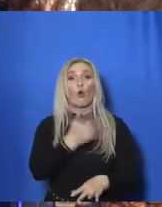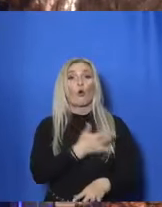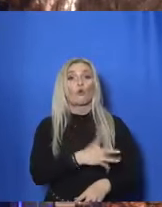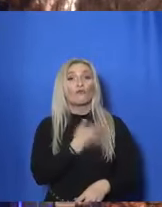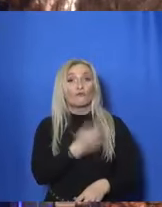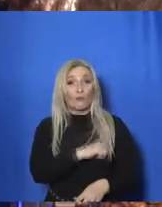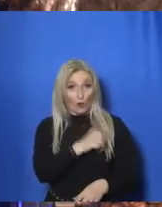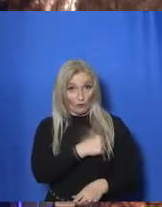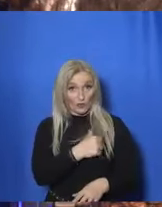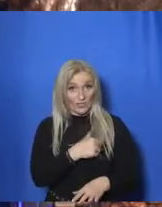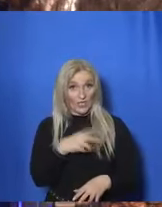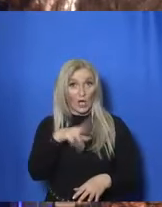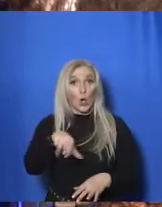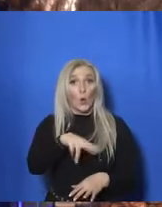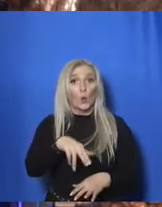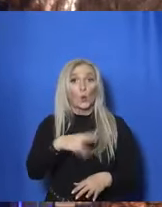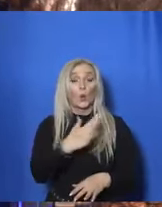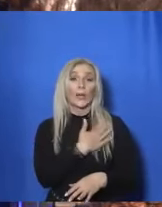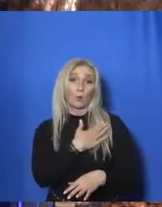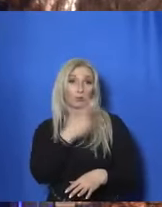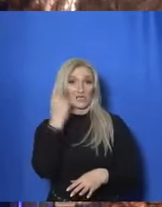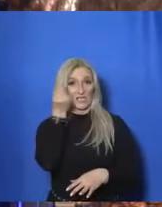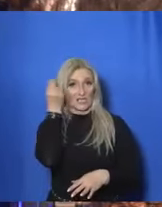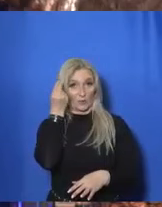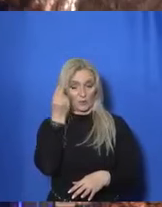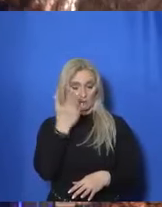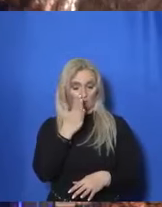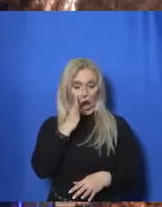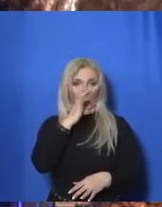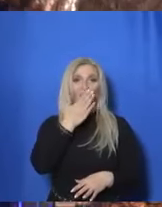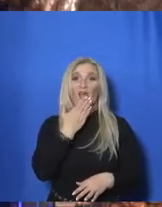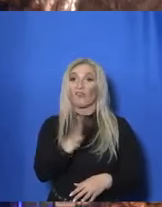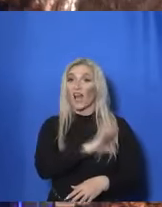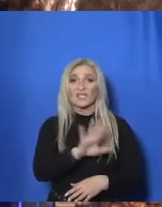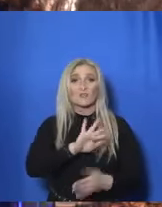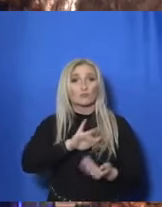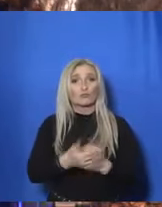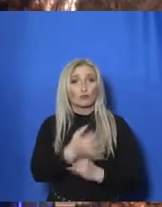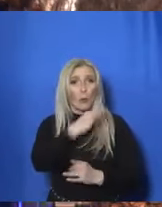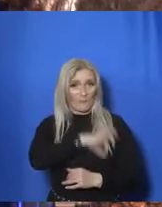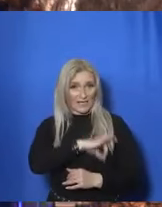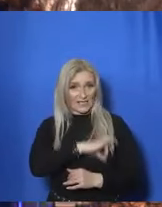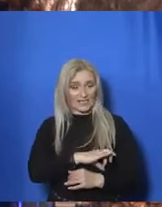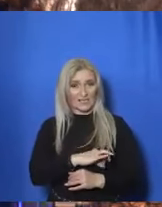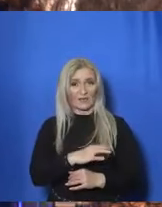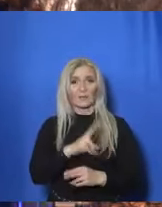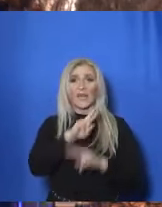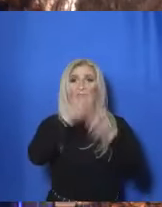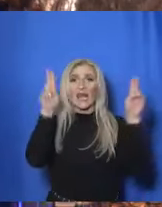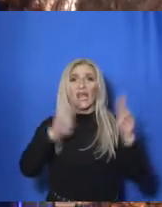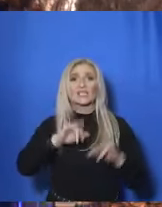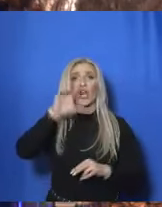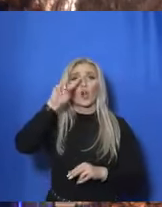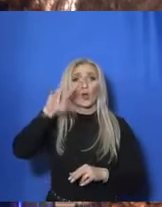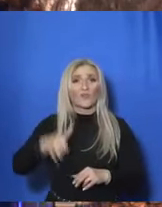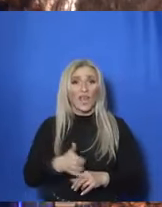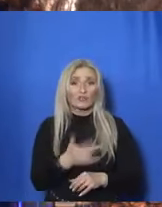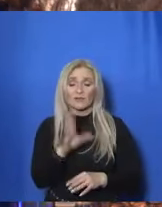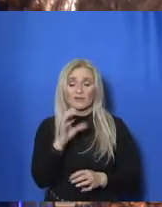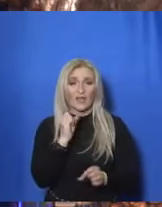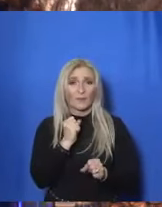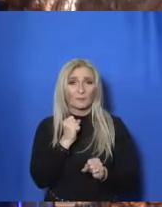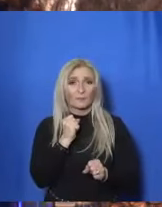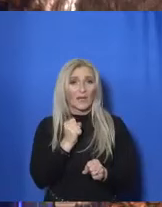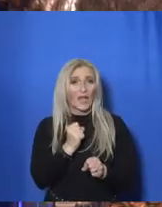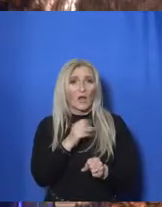Srbiji. Hvala i svim dopredsjednicima, članovima predsjedništva, Nacionalnog vijeća za